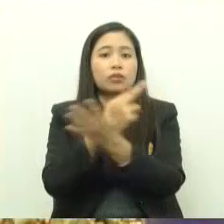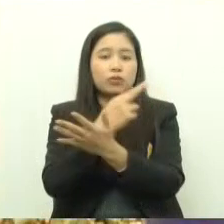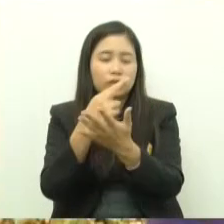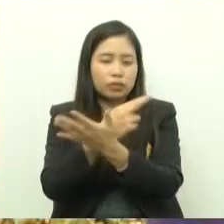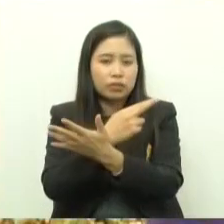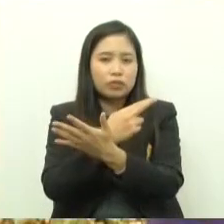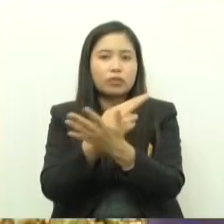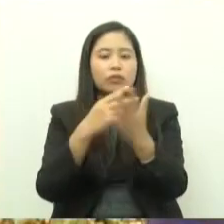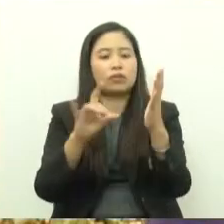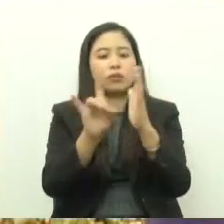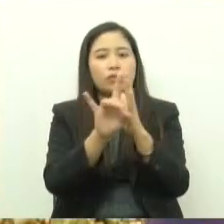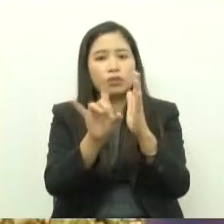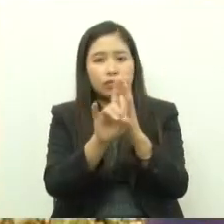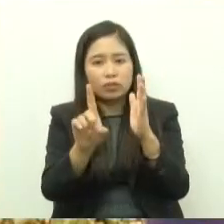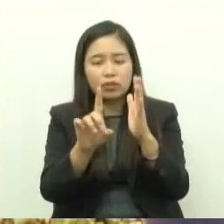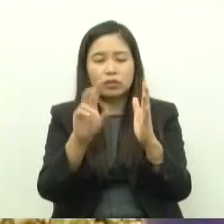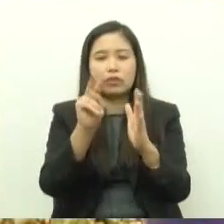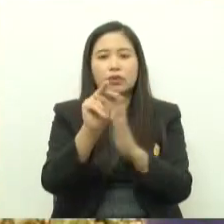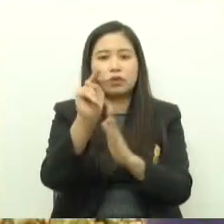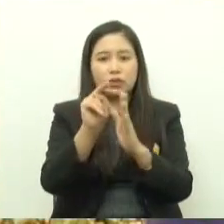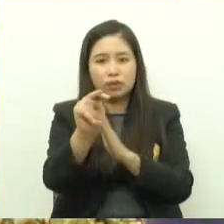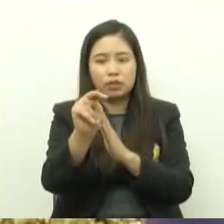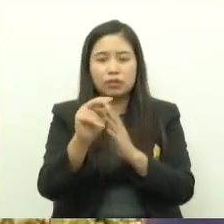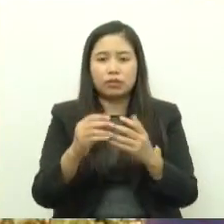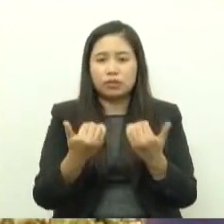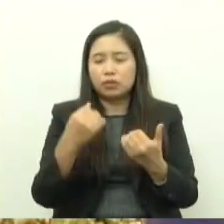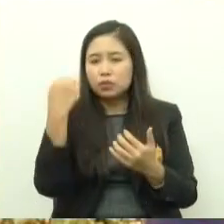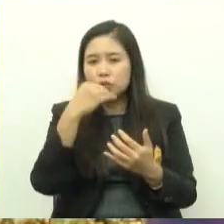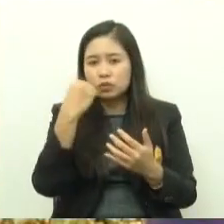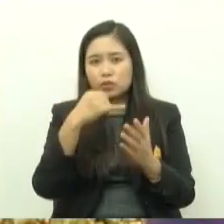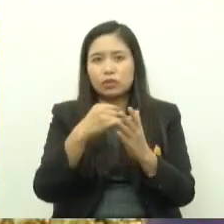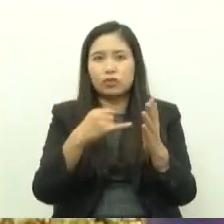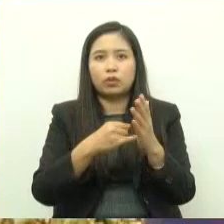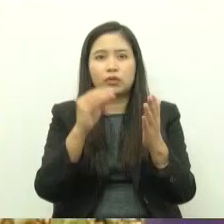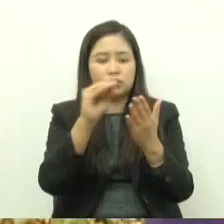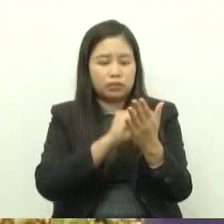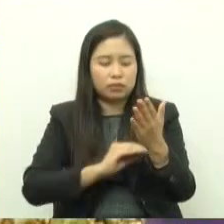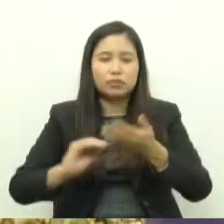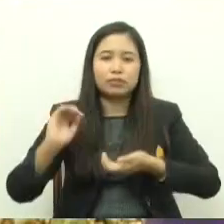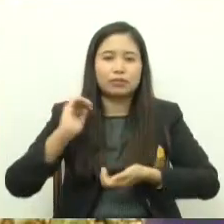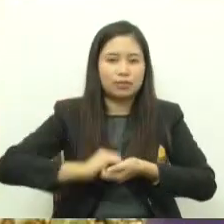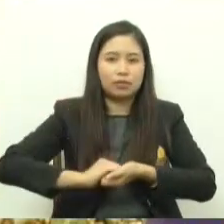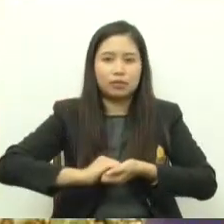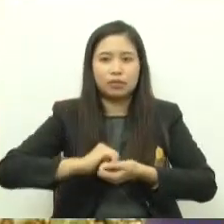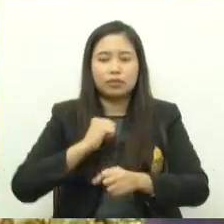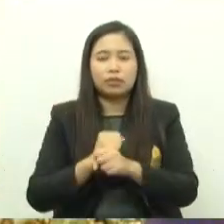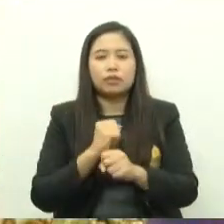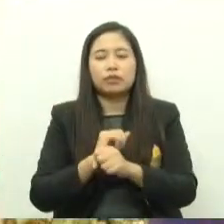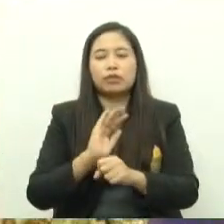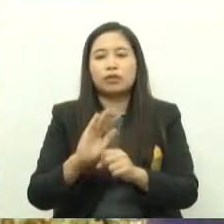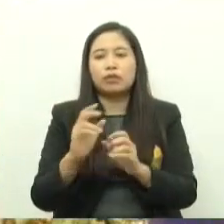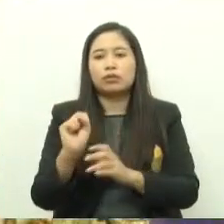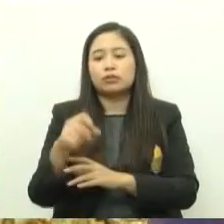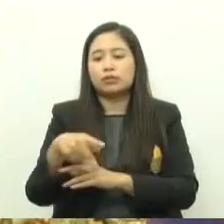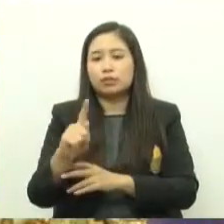เจ้าภาพที่ร้อยเอ็ดและเจ้าภาพที่น่านทุกจังหวจังหวัดนะครับได้มีความร่วมมือกันของเขตพื้นที่ประถม